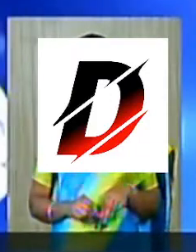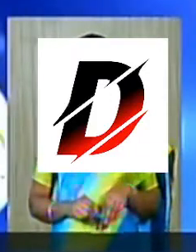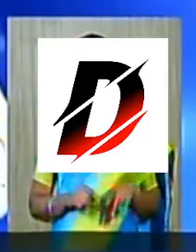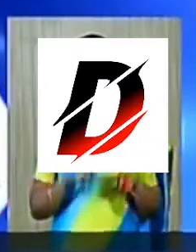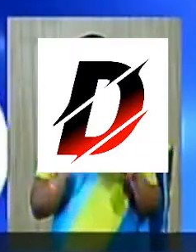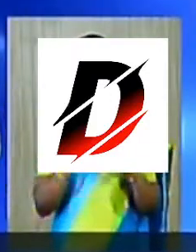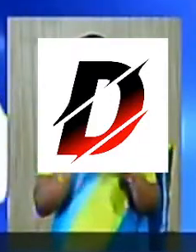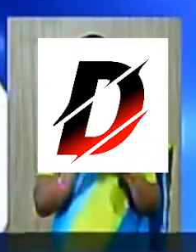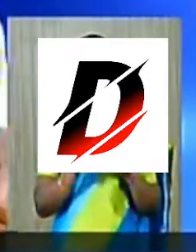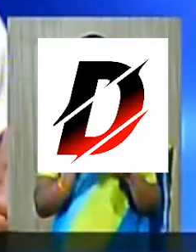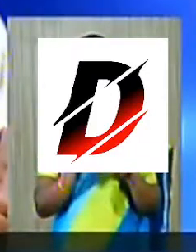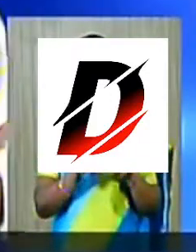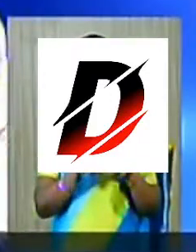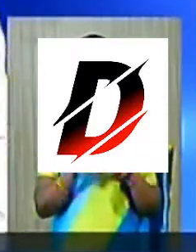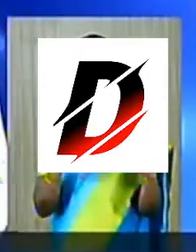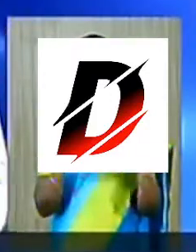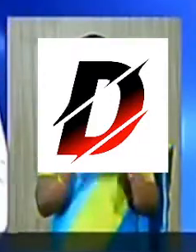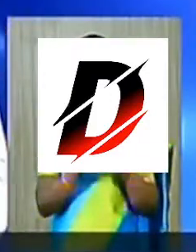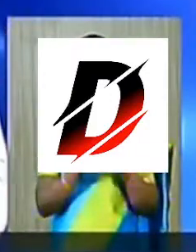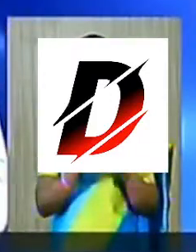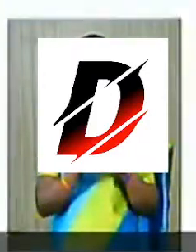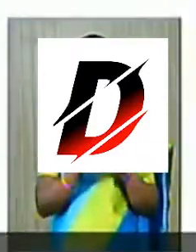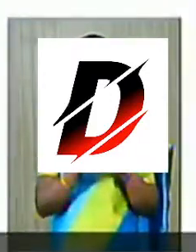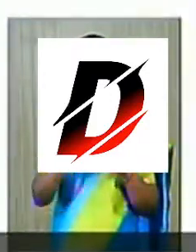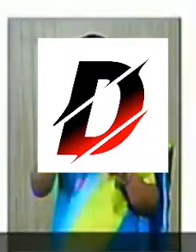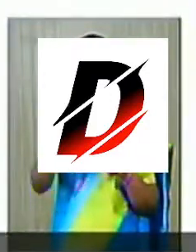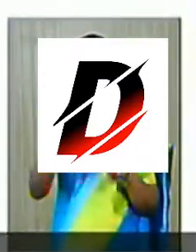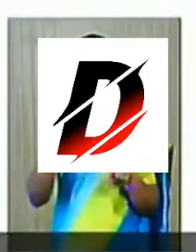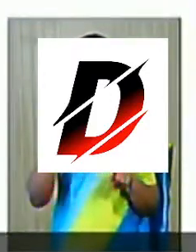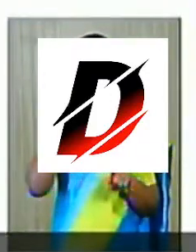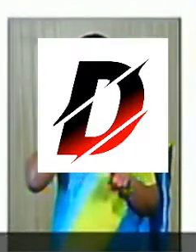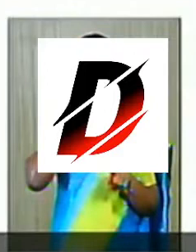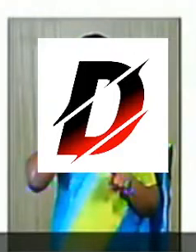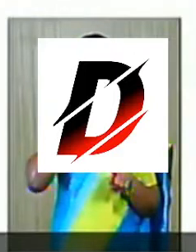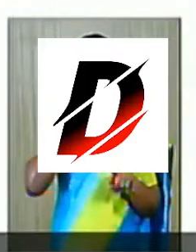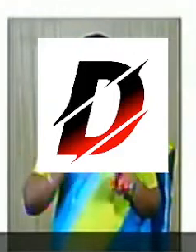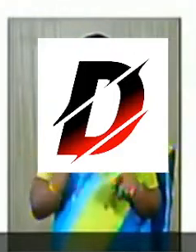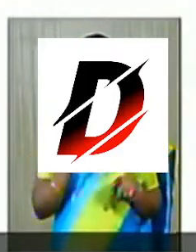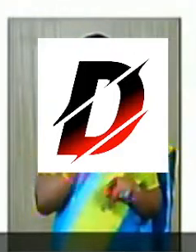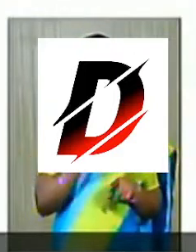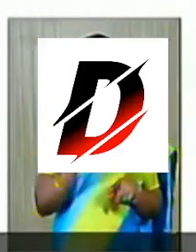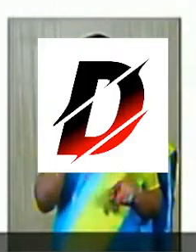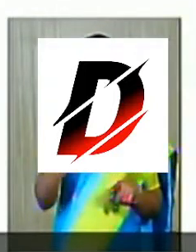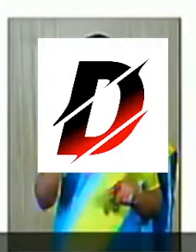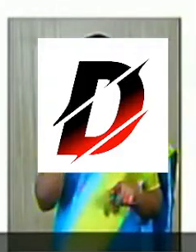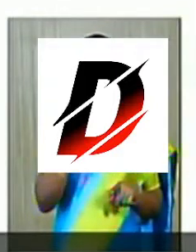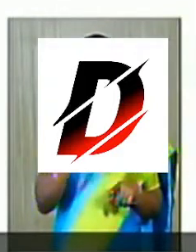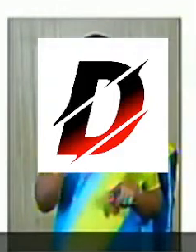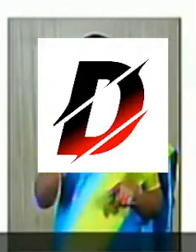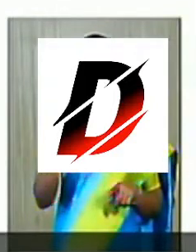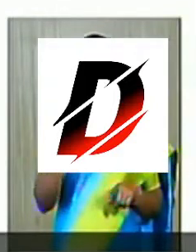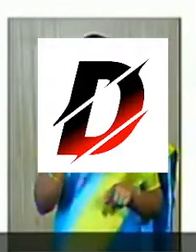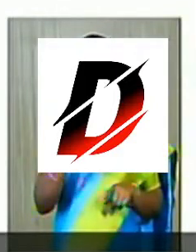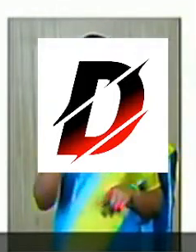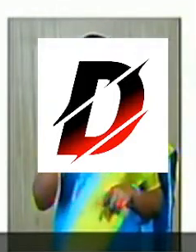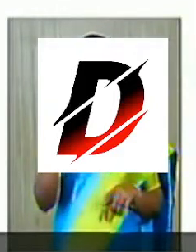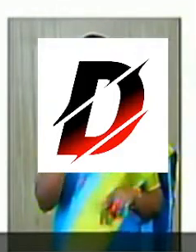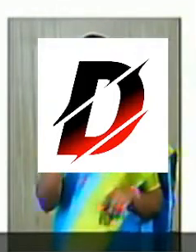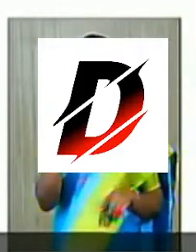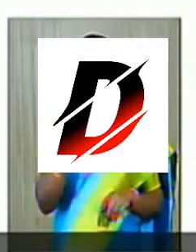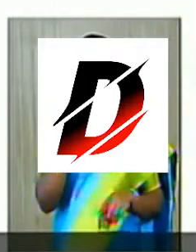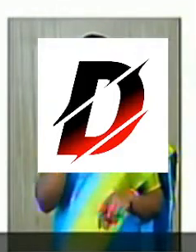நம்பரை வரிசையாக நம்ம அடுத்த நிலையில் எடுக்கிறோம். இந்த மைனஸ் மூணு மைனஸ் ரெண்டு மைனஸ் மூணு இருக்கு இல்லைங்களா, அதை அப்படியே எடுத்து அழகாக